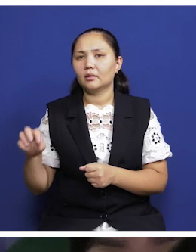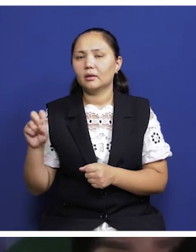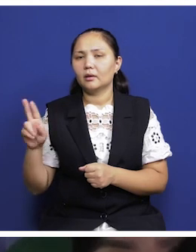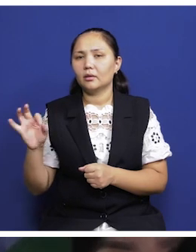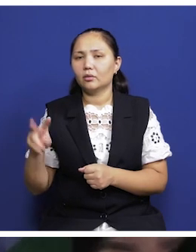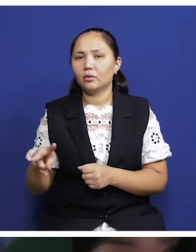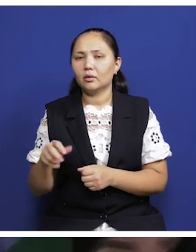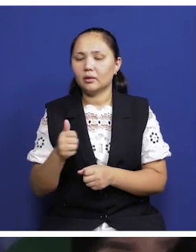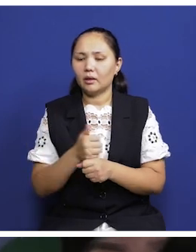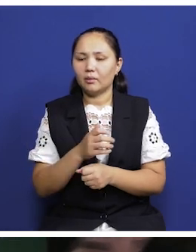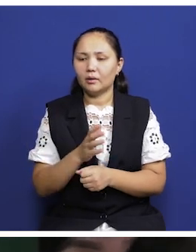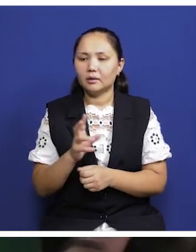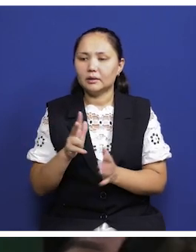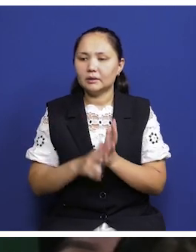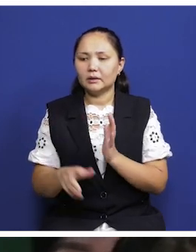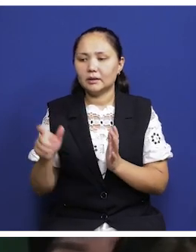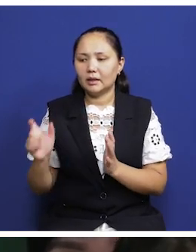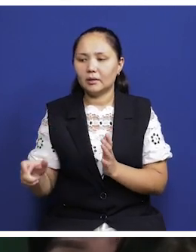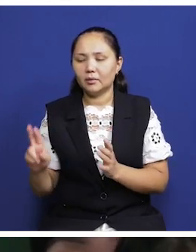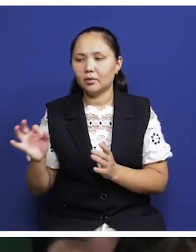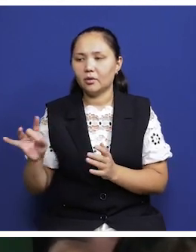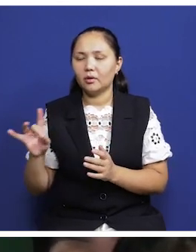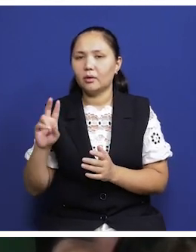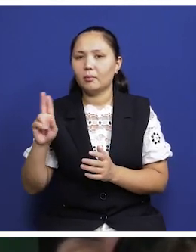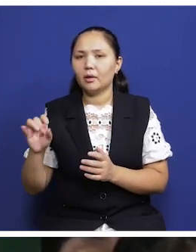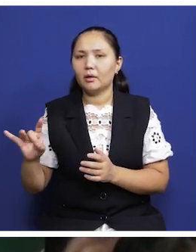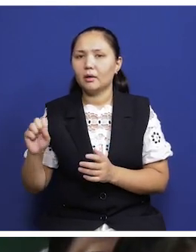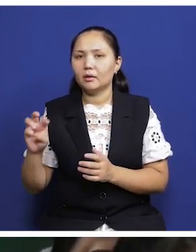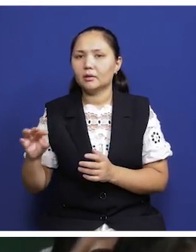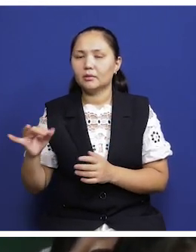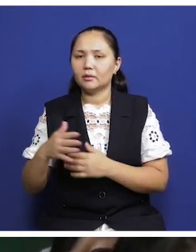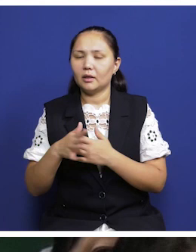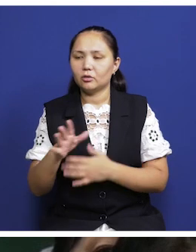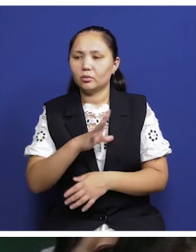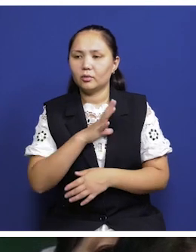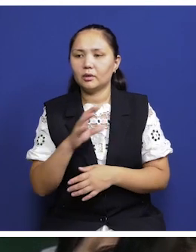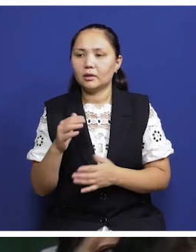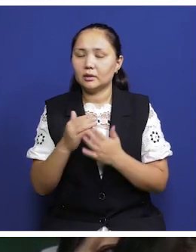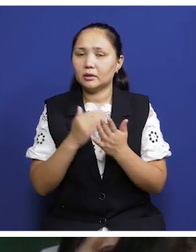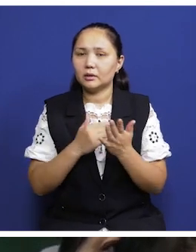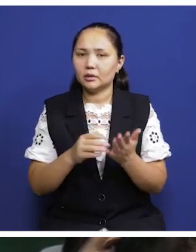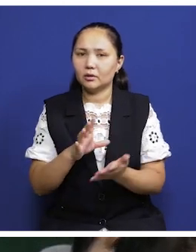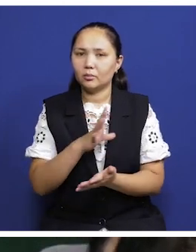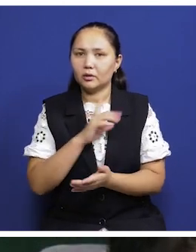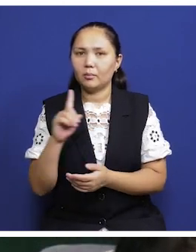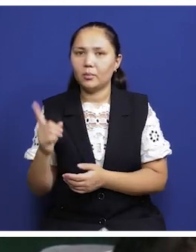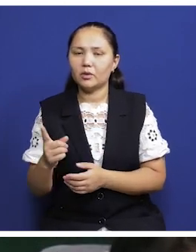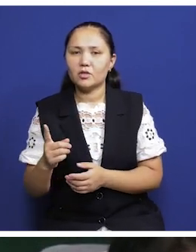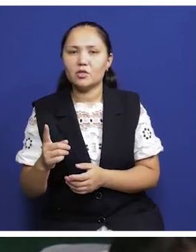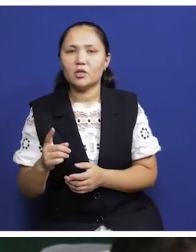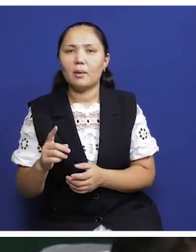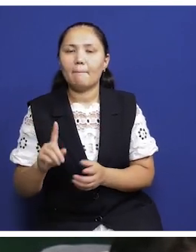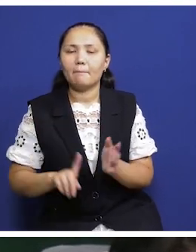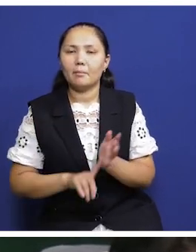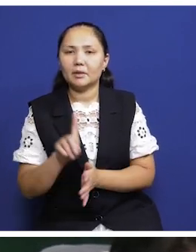кооператив аштық, 80 адамдай оған тіркелді. Біз алғаш болып